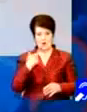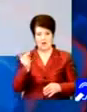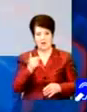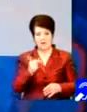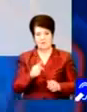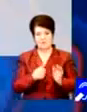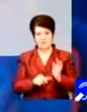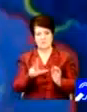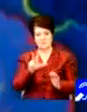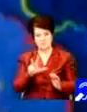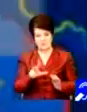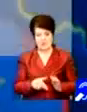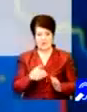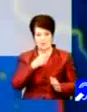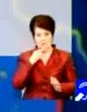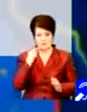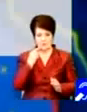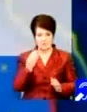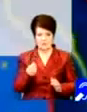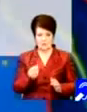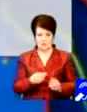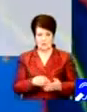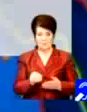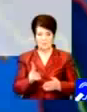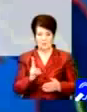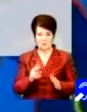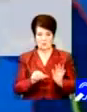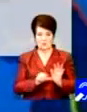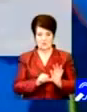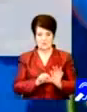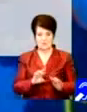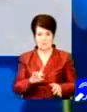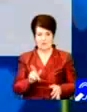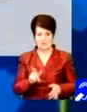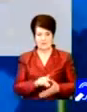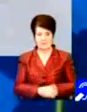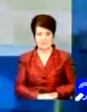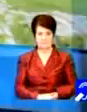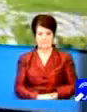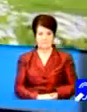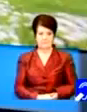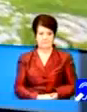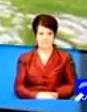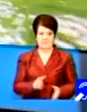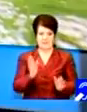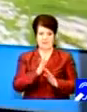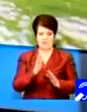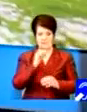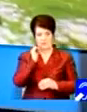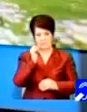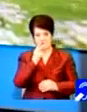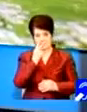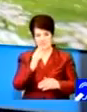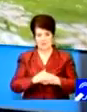de 63 de bani. Rubla rusească se va cumpăra cu 26 de bani. Ce vreme ne așteaptă mâine,